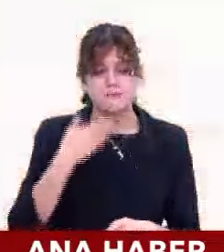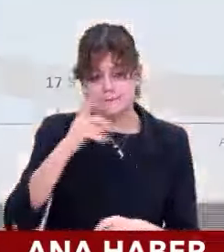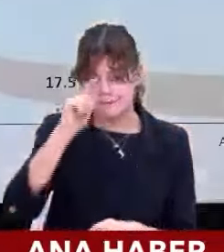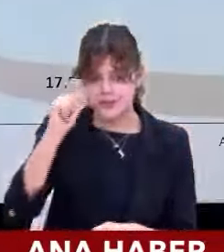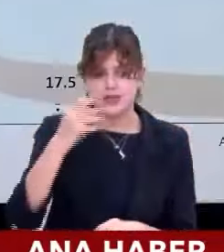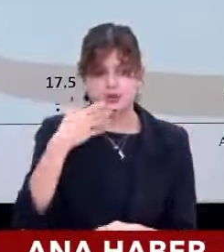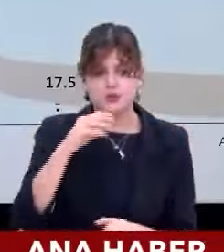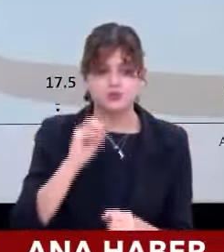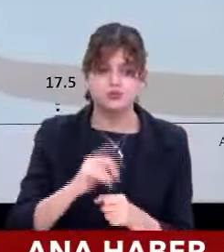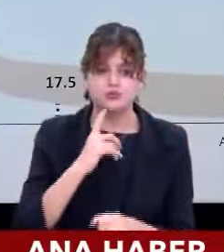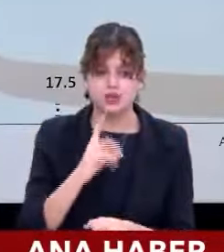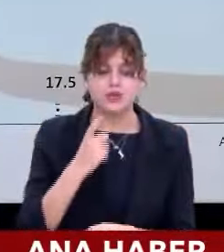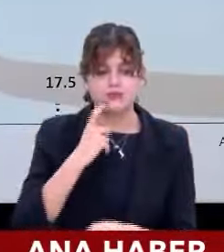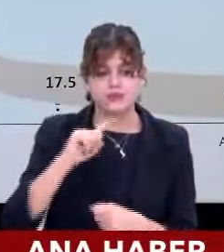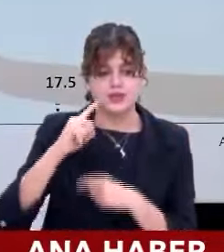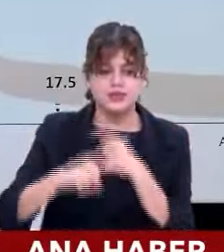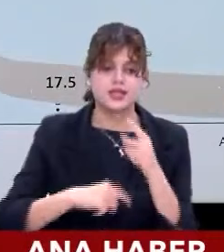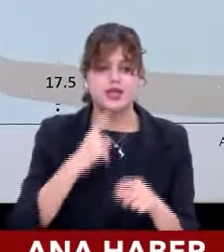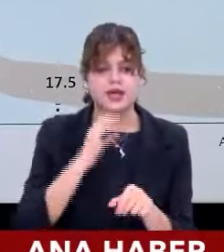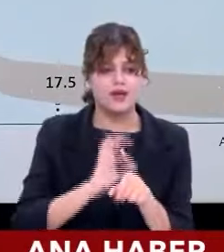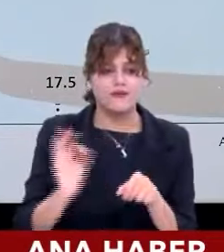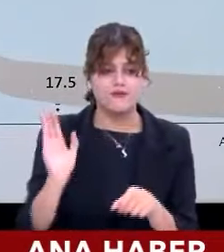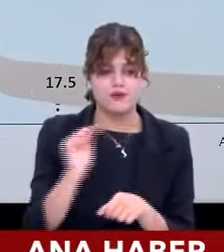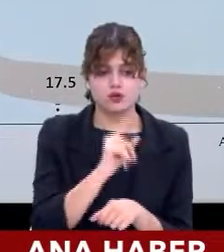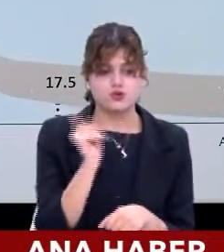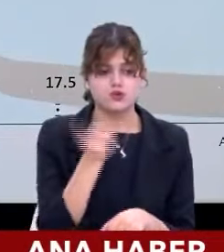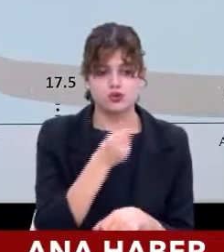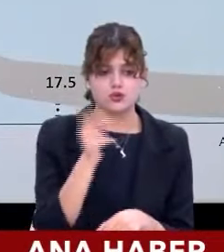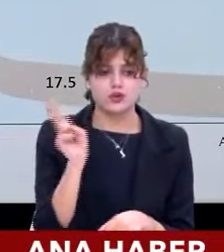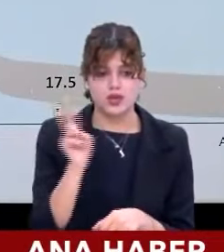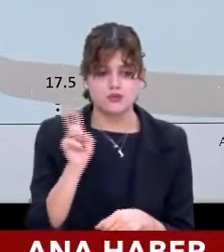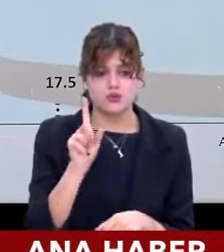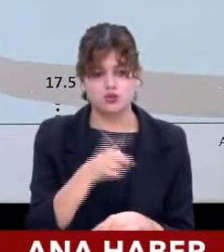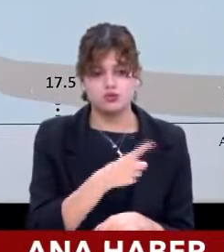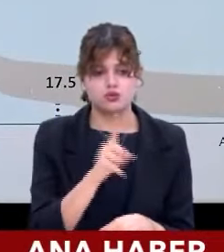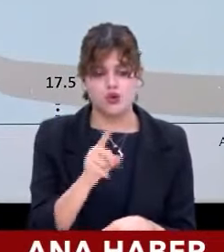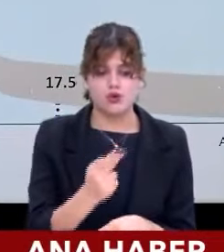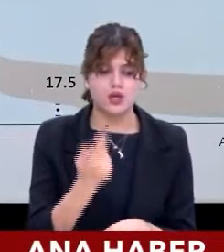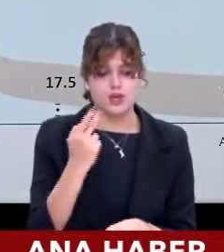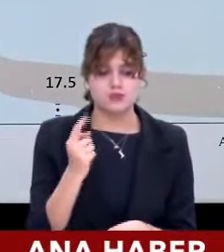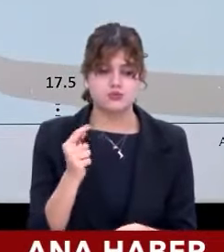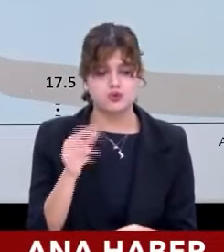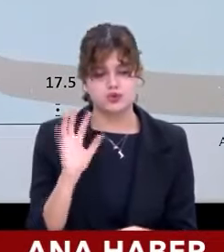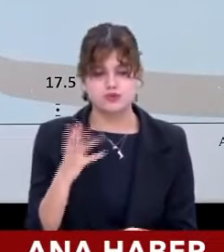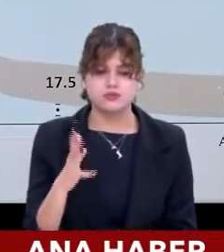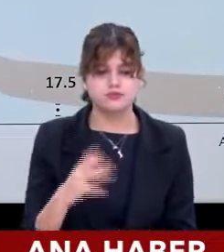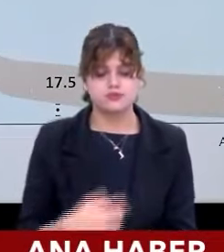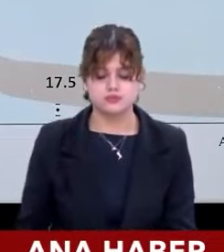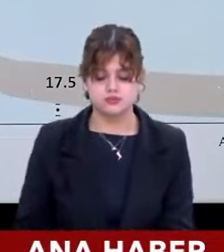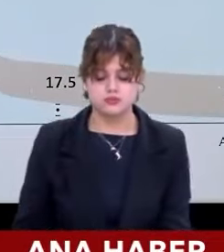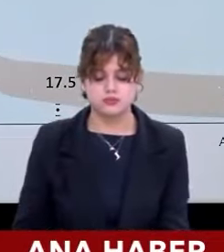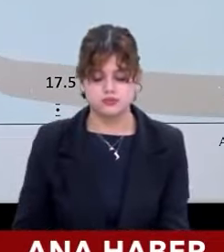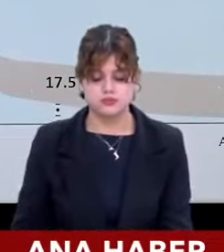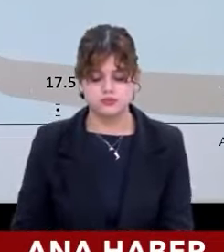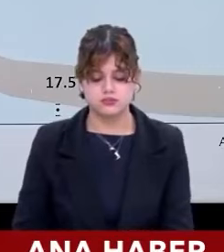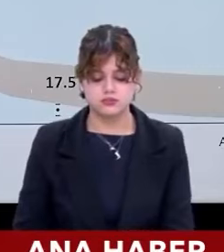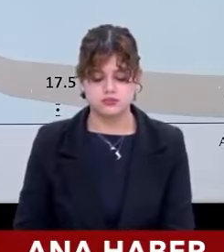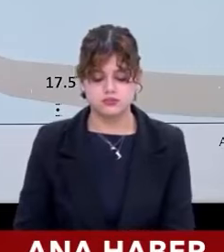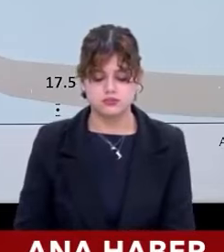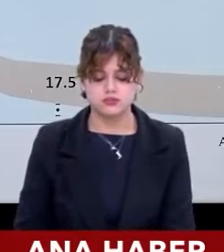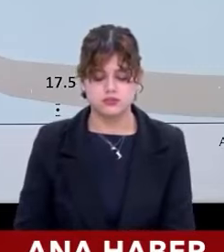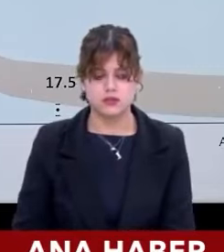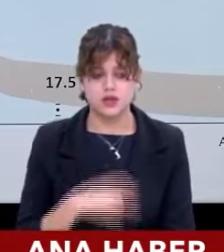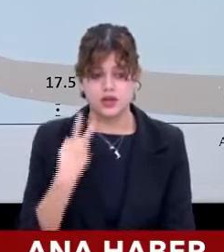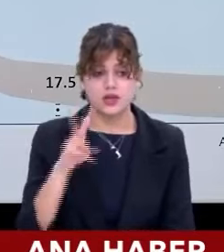bilgi verdi Gelecek sene enflasyonu % 120'nin altına % 17,5 işte Orta vadeli programın hedefi